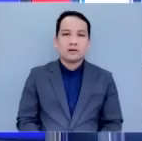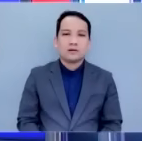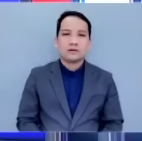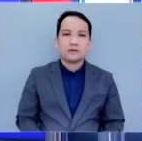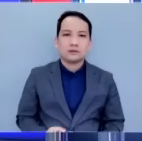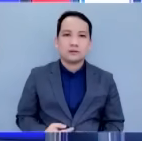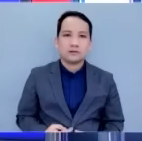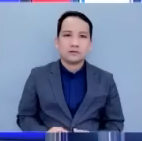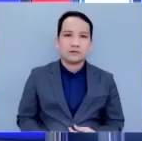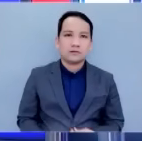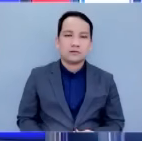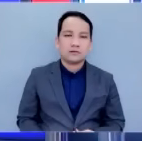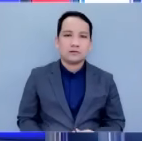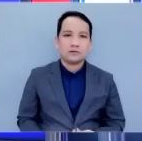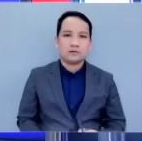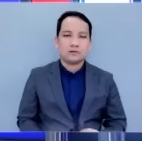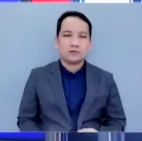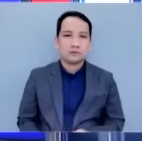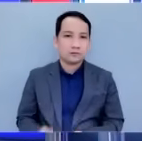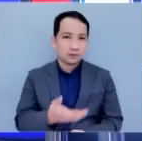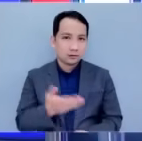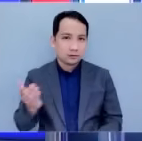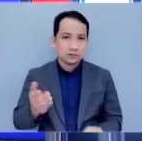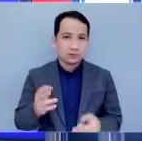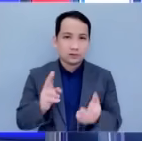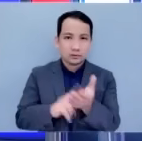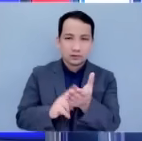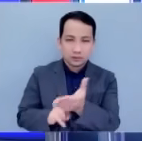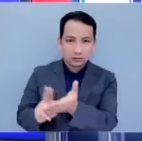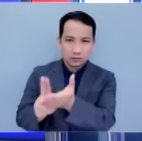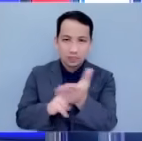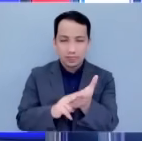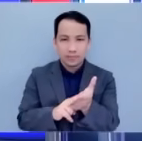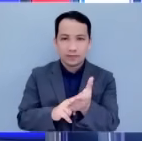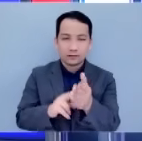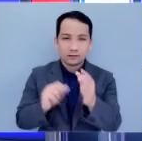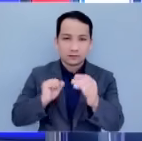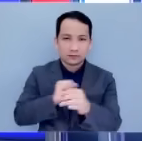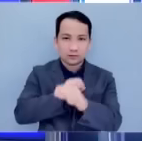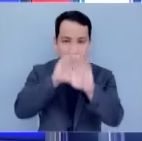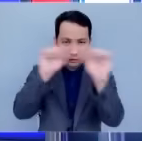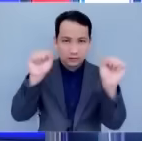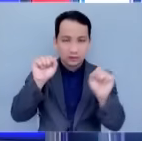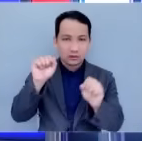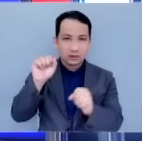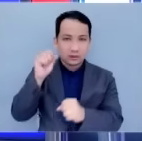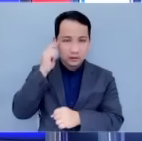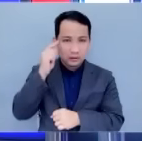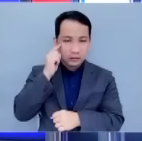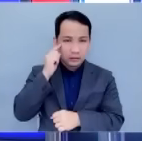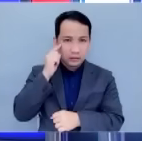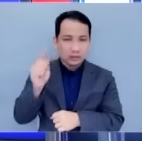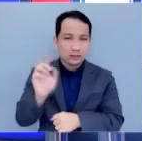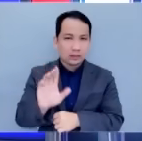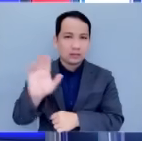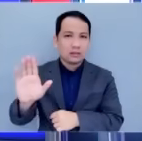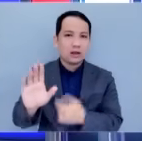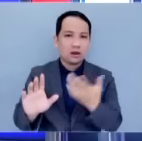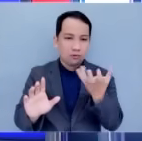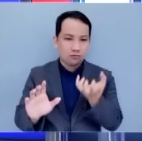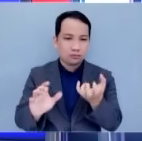Nagsimula ng mangalap ng pirma sa Senado bilang suporta kay Senate President Mig Zubiri. Sa gitna ito ng usap-usapang may gusto na